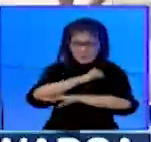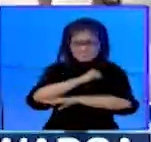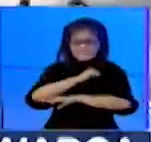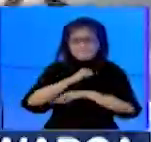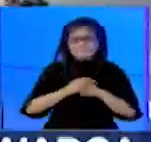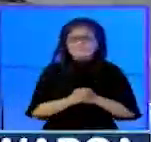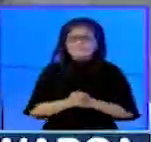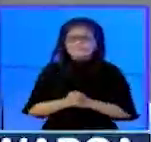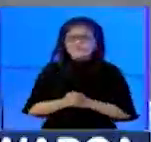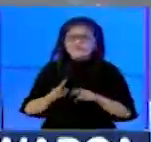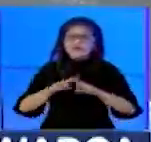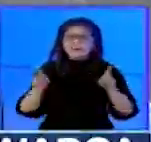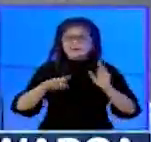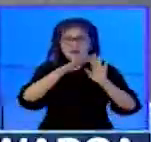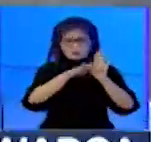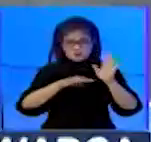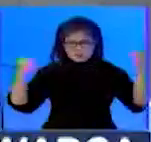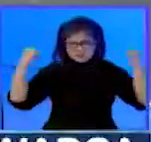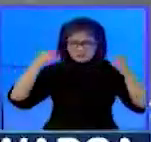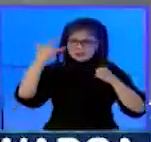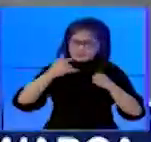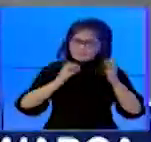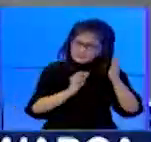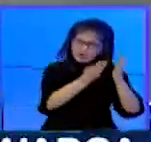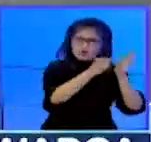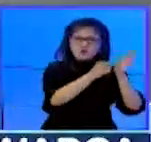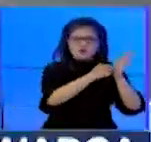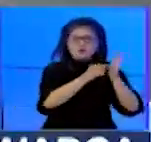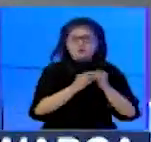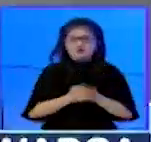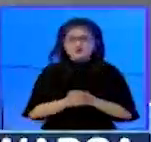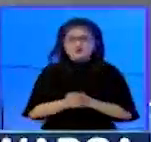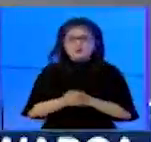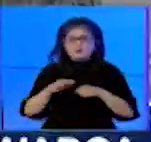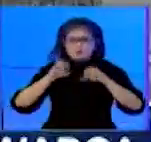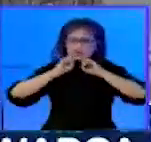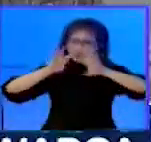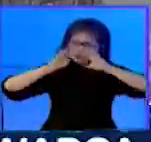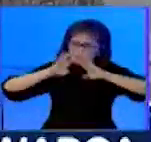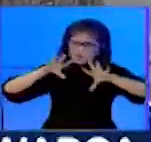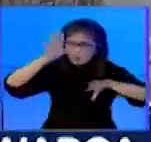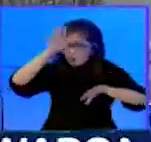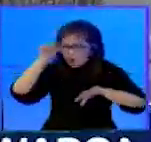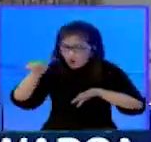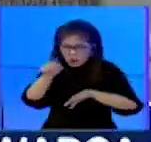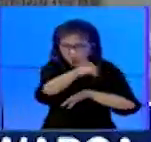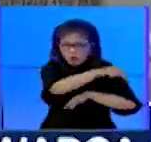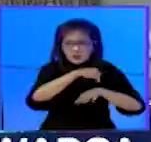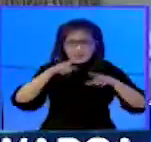dengan menerapkan protokol kesehatan. Dan petugas selalu menghimbau kepada para pengunjung untuk selalu memakai masker dan